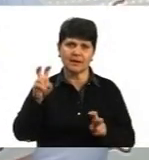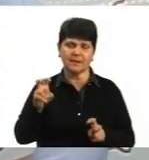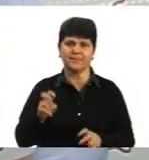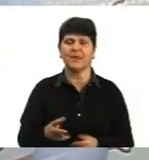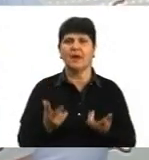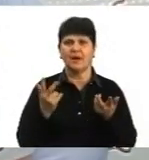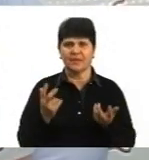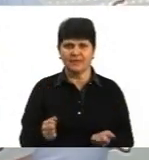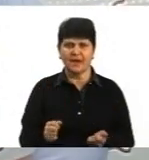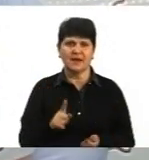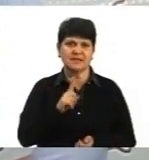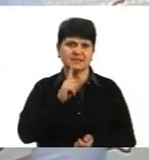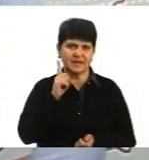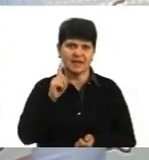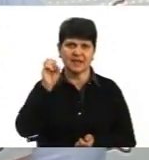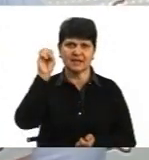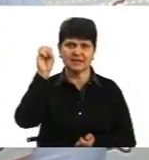сигнал для пішоходів не відміняє.